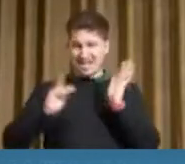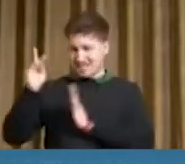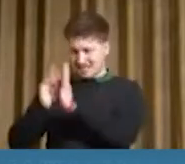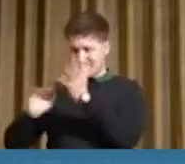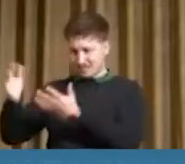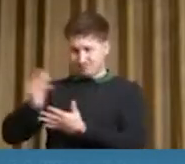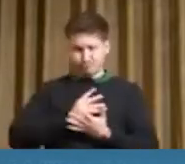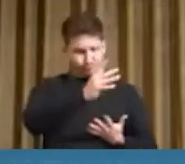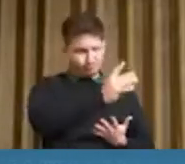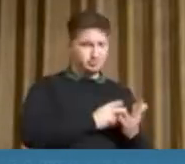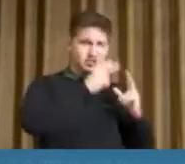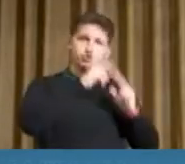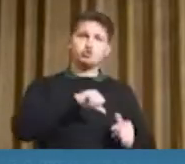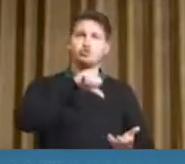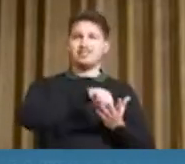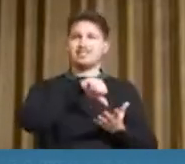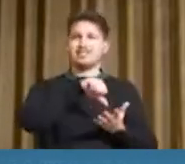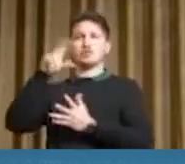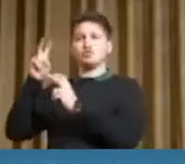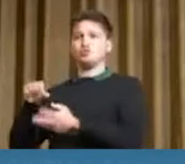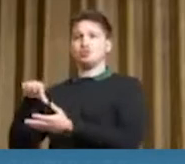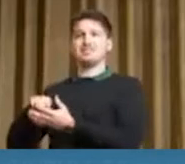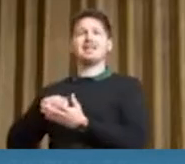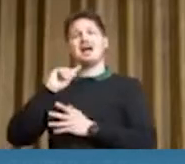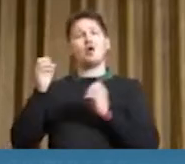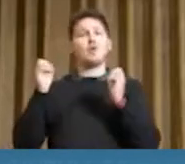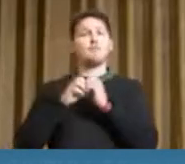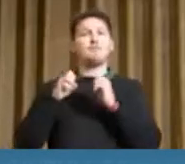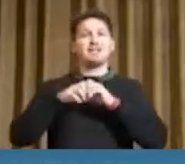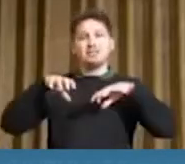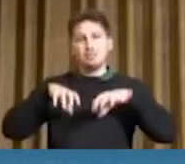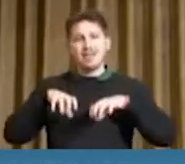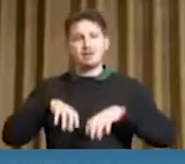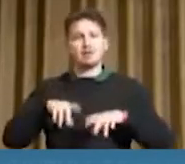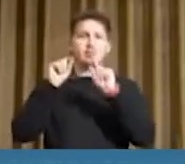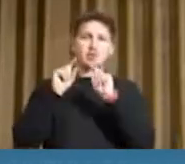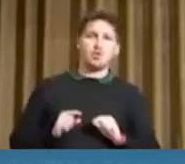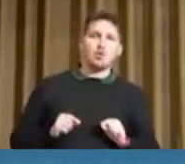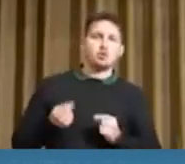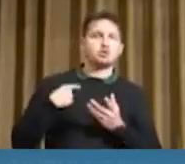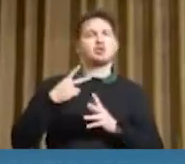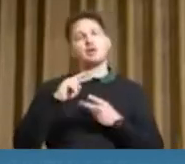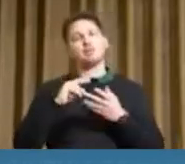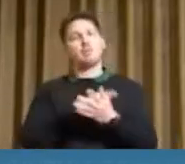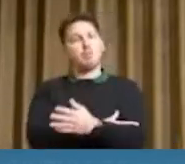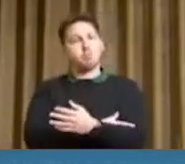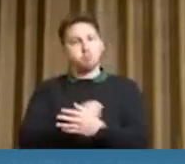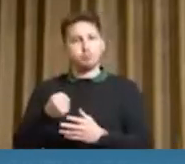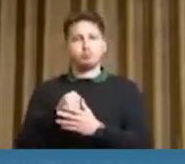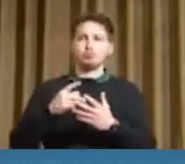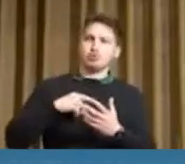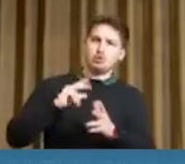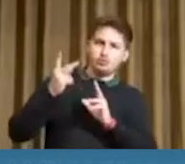Studienzentren. Es folgt dann auch ein Biobanking, also Serum- und Plasmaproben werden aliquotiert. Das Ganze fließt dann in eine